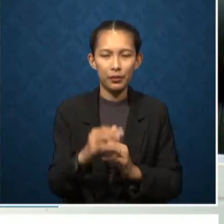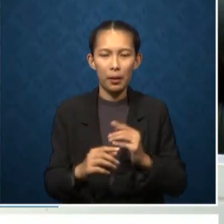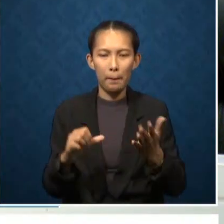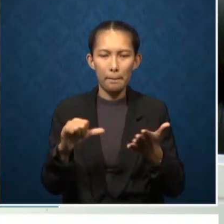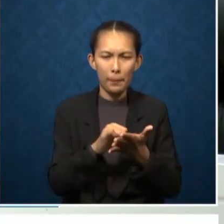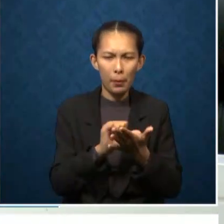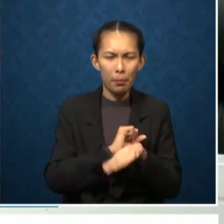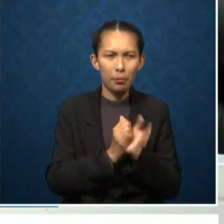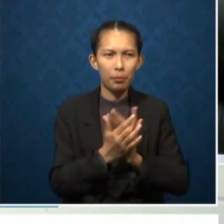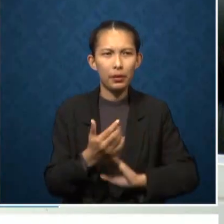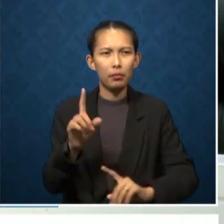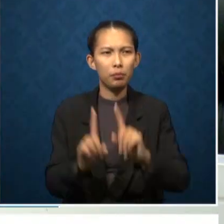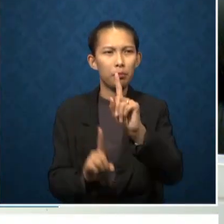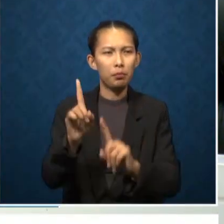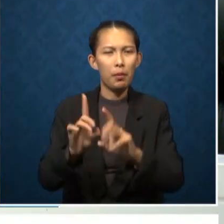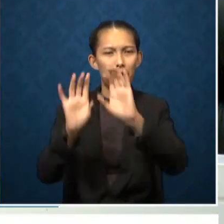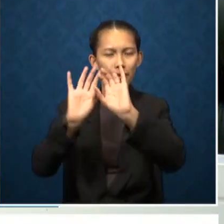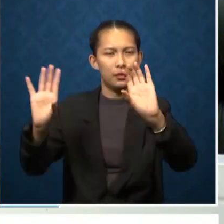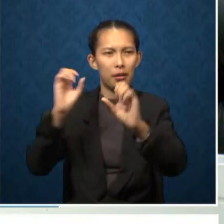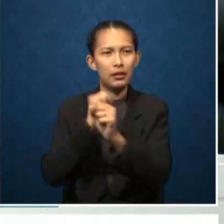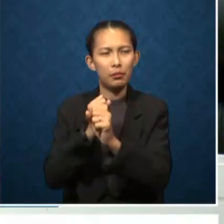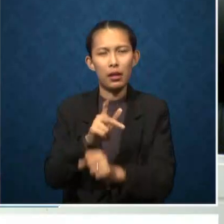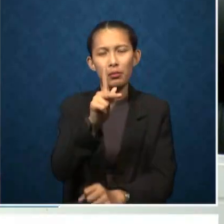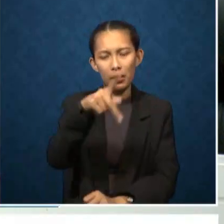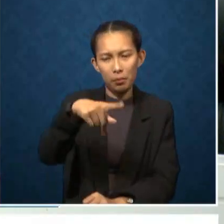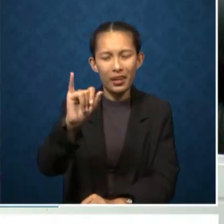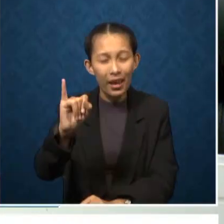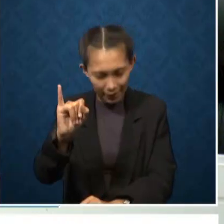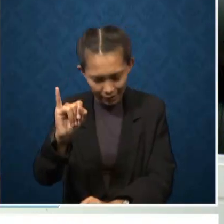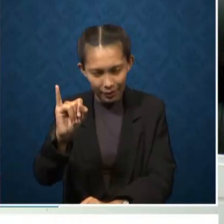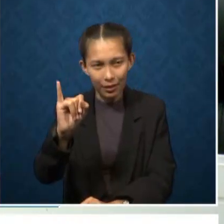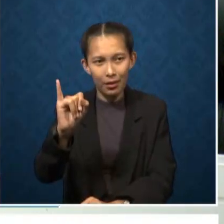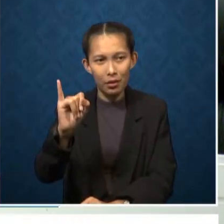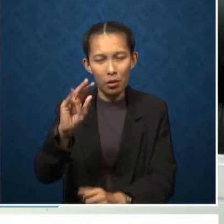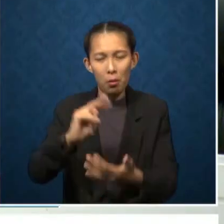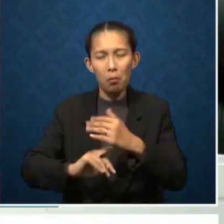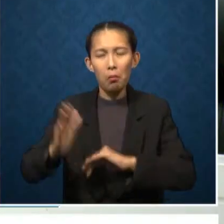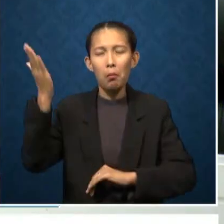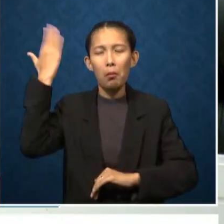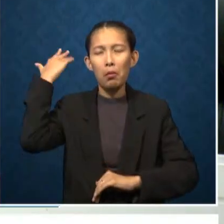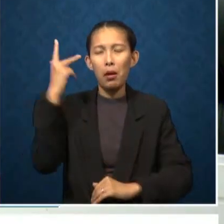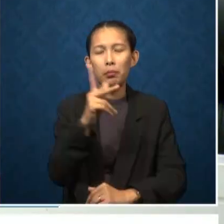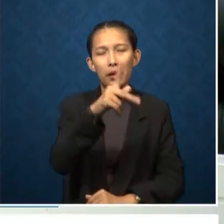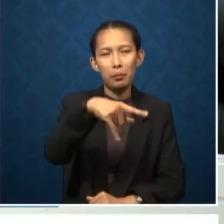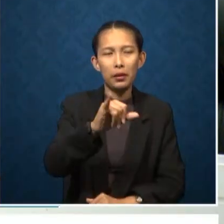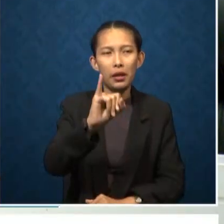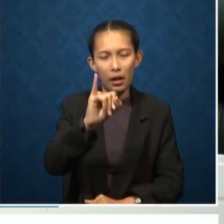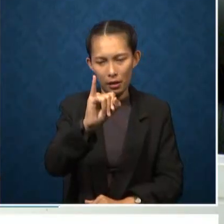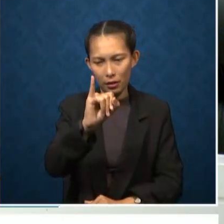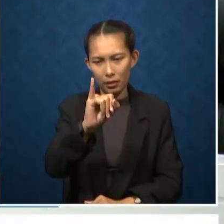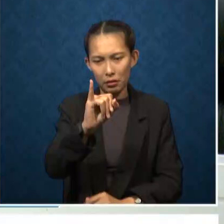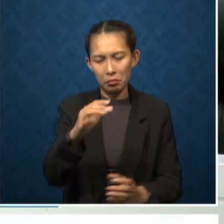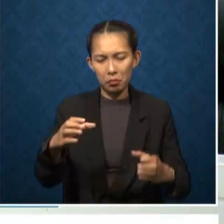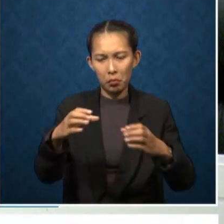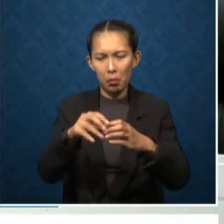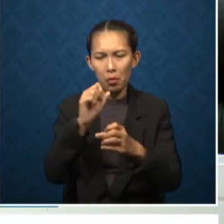ระบบการประเมินผลการปฏิบัติราชการที่เรียกกันว่า KPI นั่นเองนะคะที่ผ่านมาตัวชี้วัดหรือการประเมินผลการปฏิบัติราชการของหน่วยง